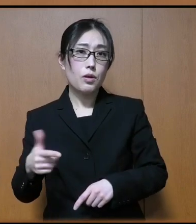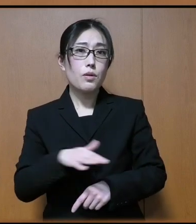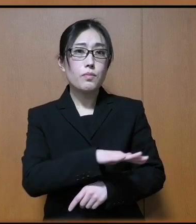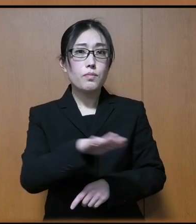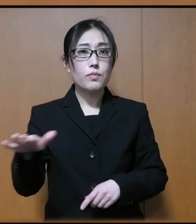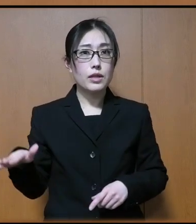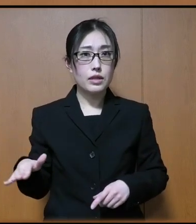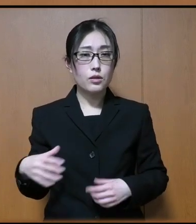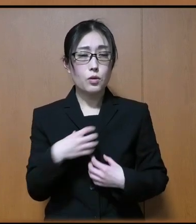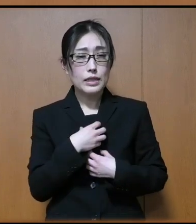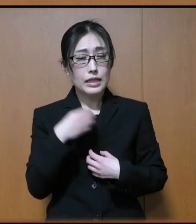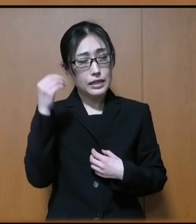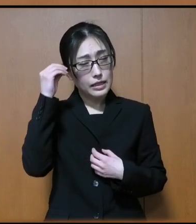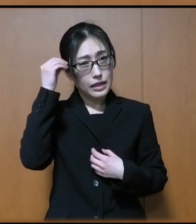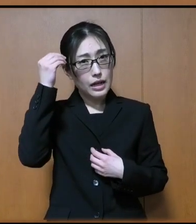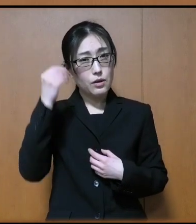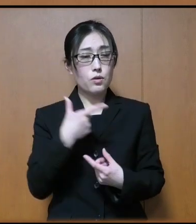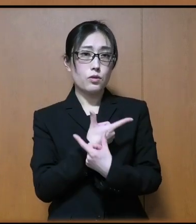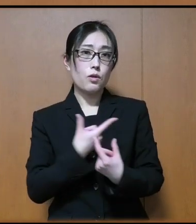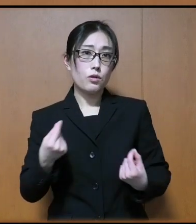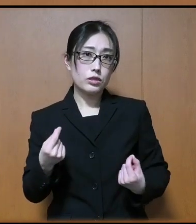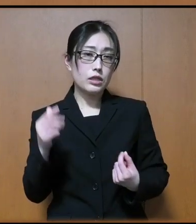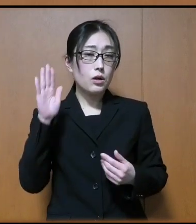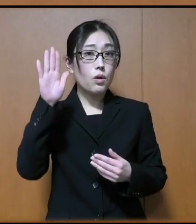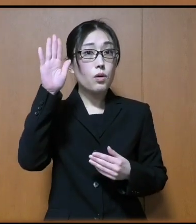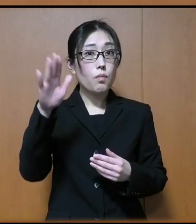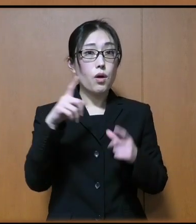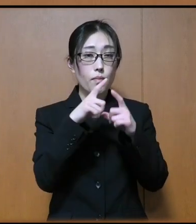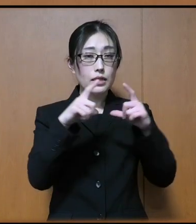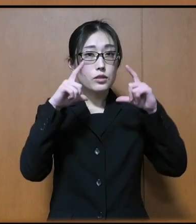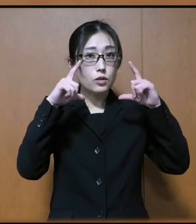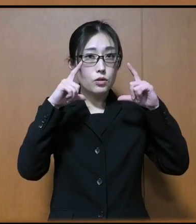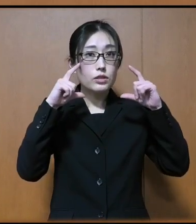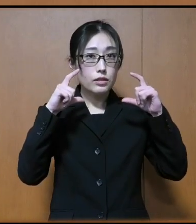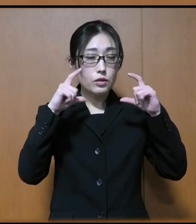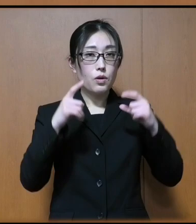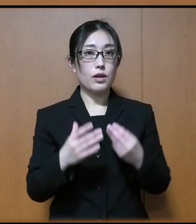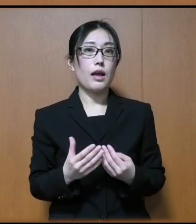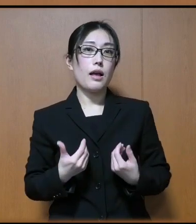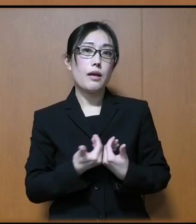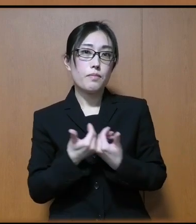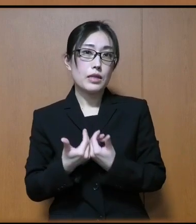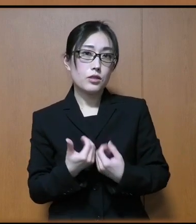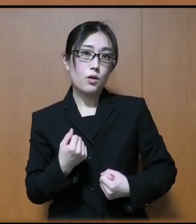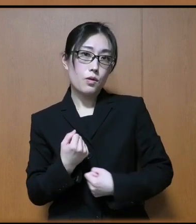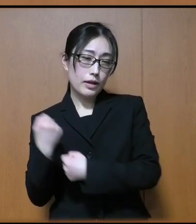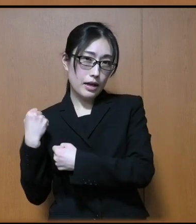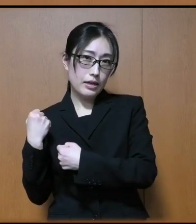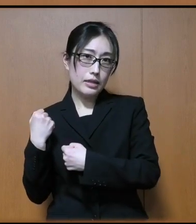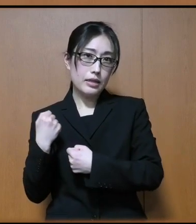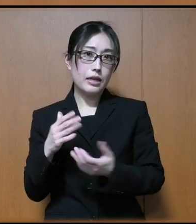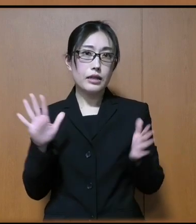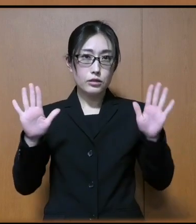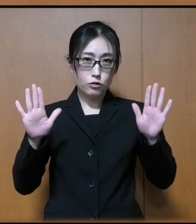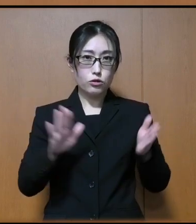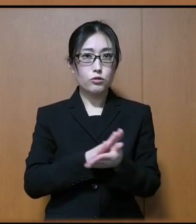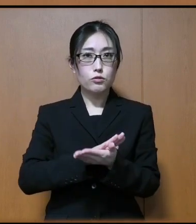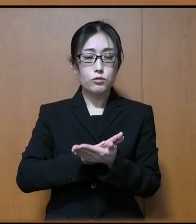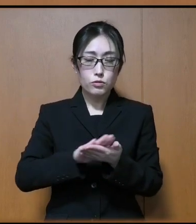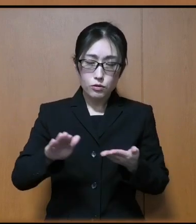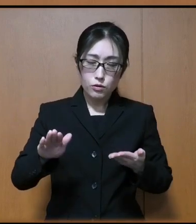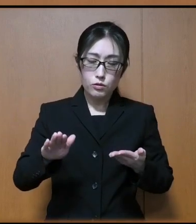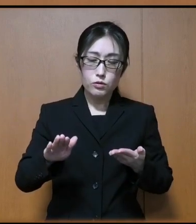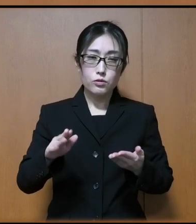上で、引き続きマスクの着用や密の回避、手指消毒、換気の徹底などをお願いいたします